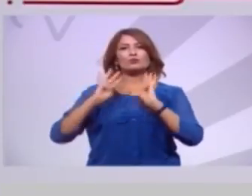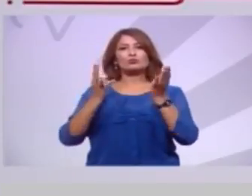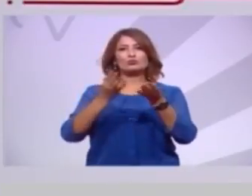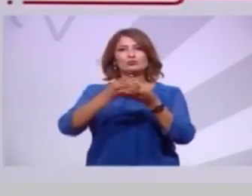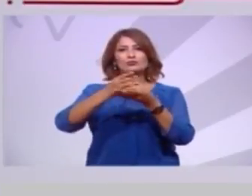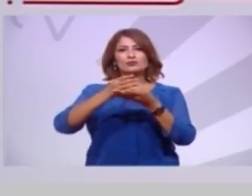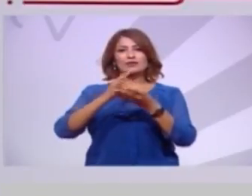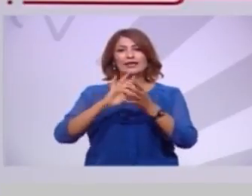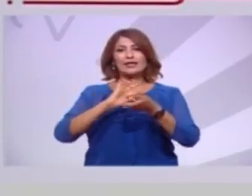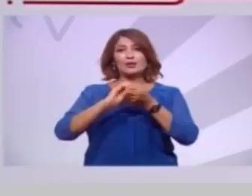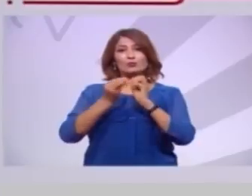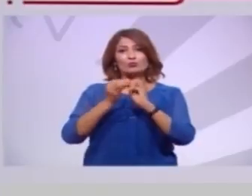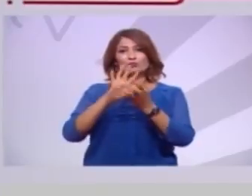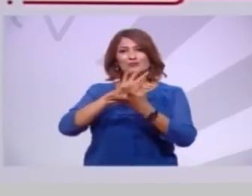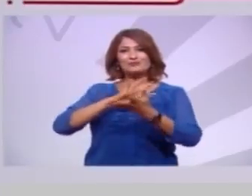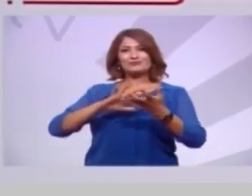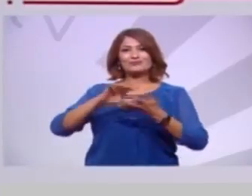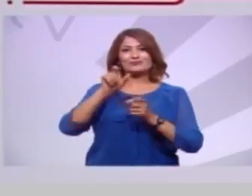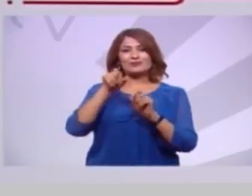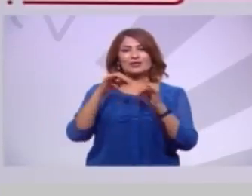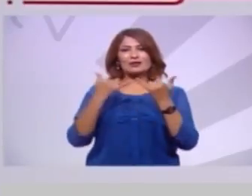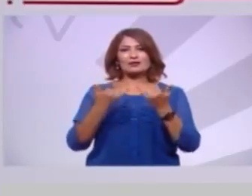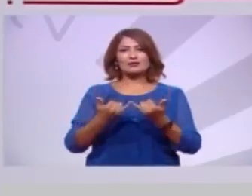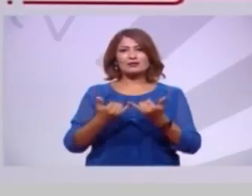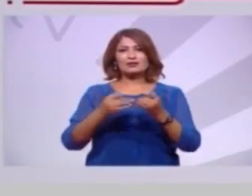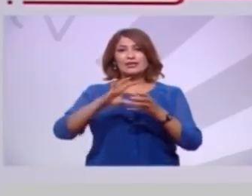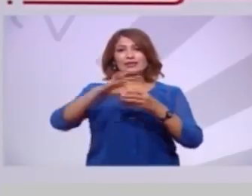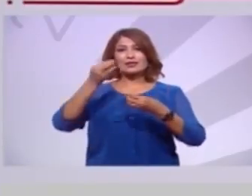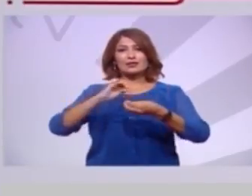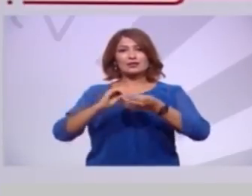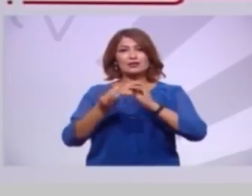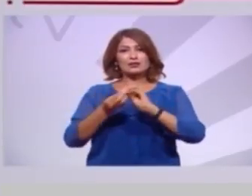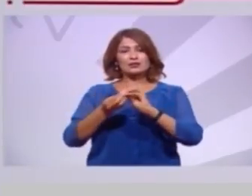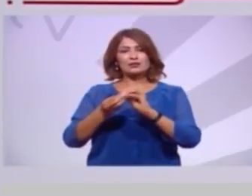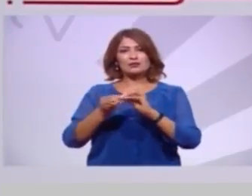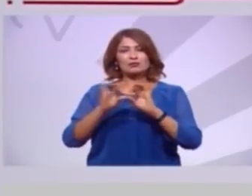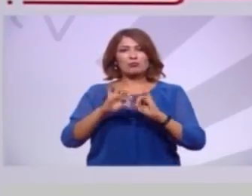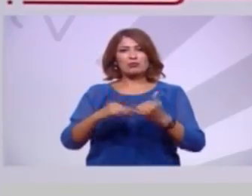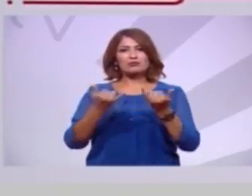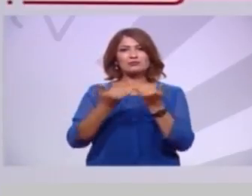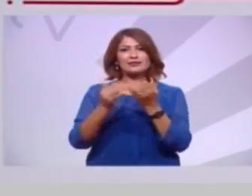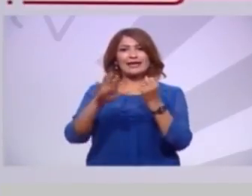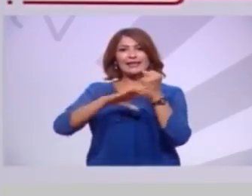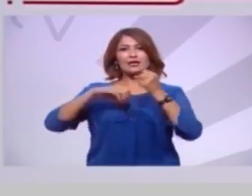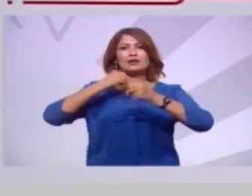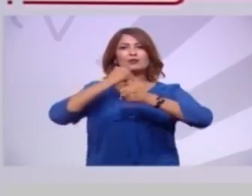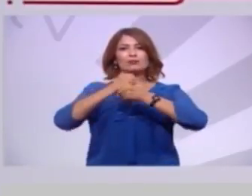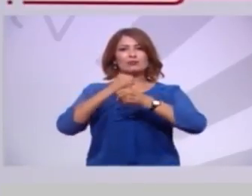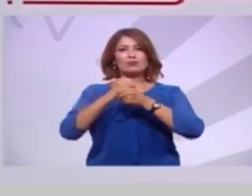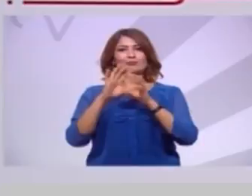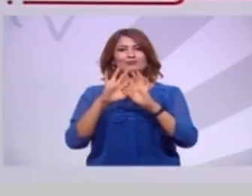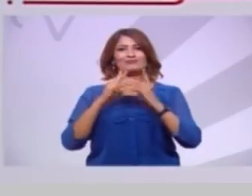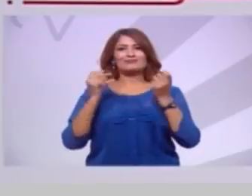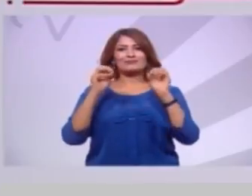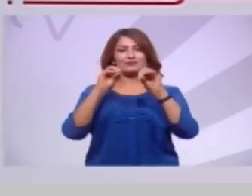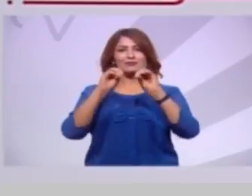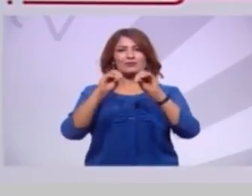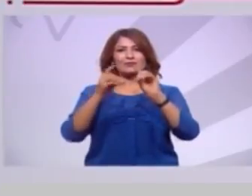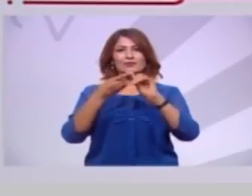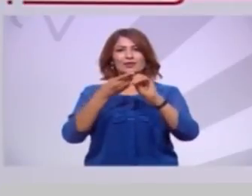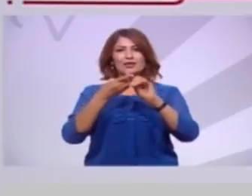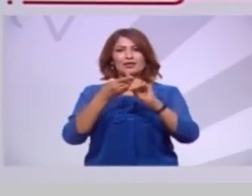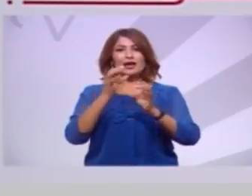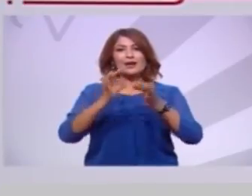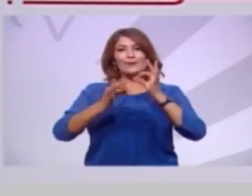اليوم فيها حلوا مشاكلهم في العمل التشريعي اليوم وحكما